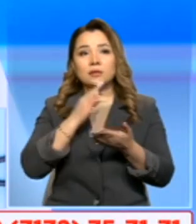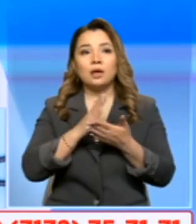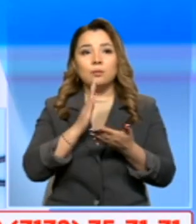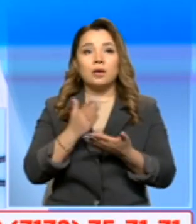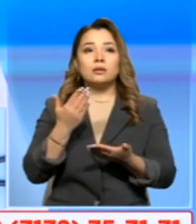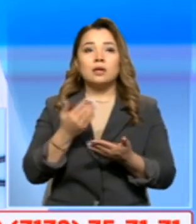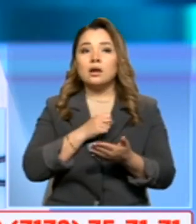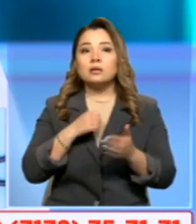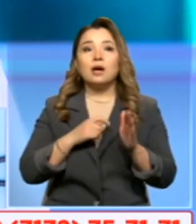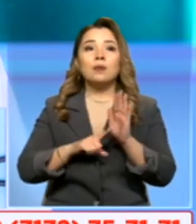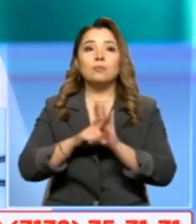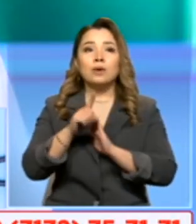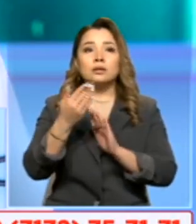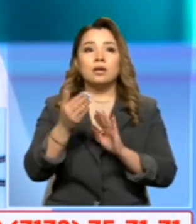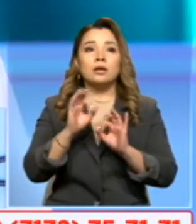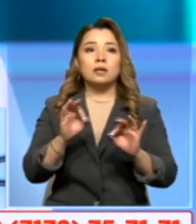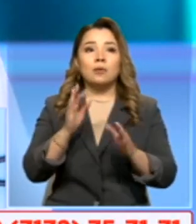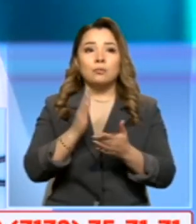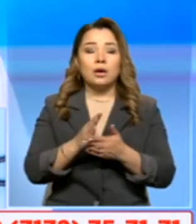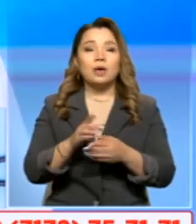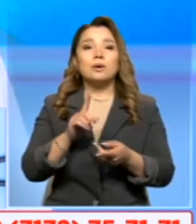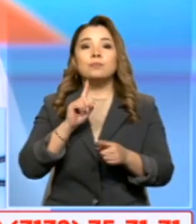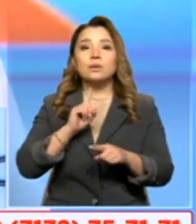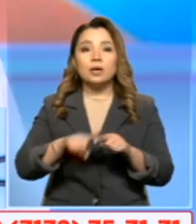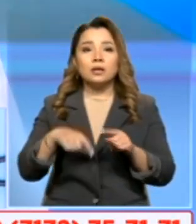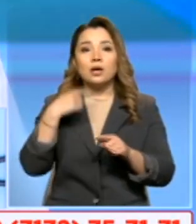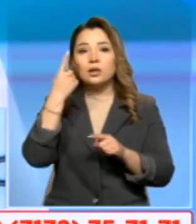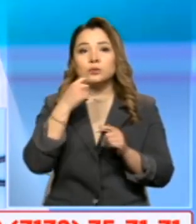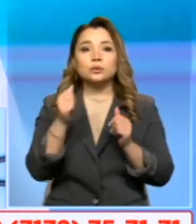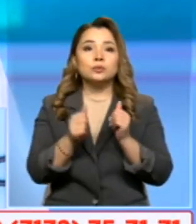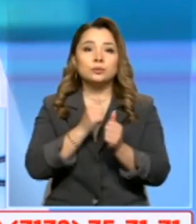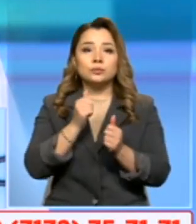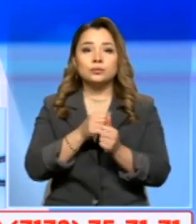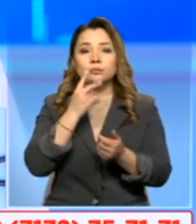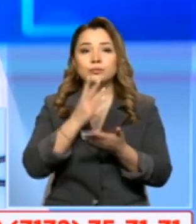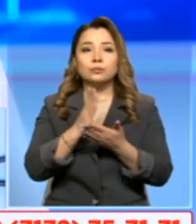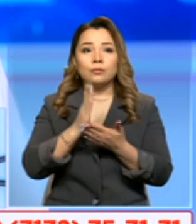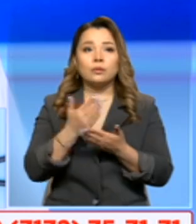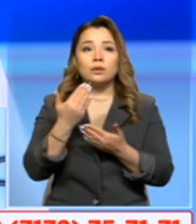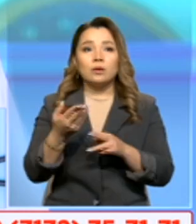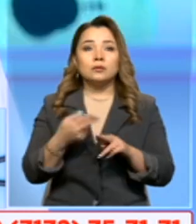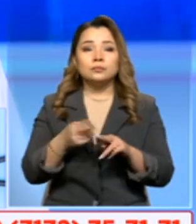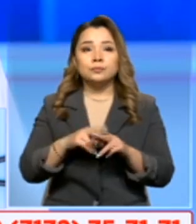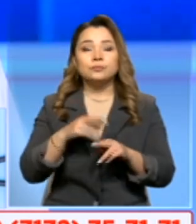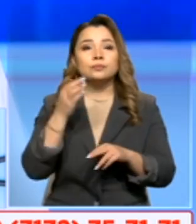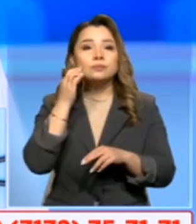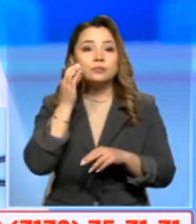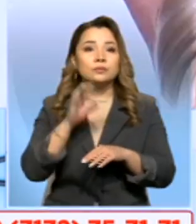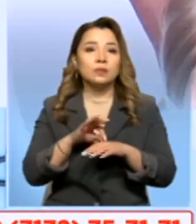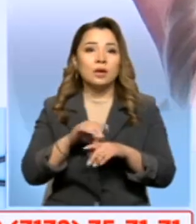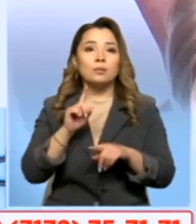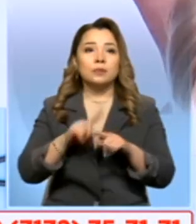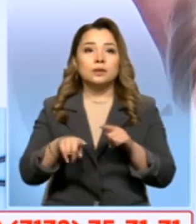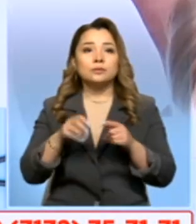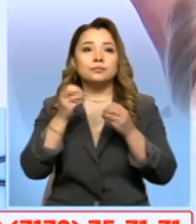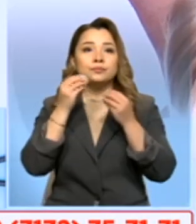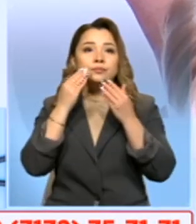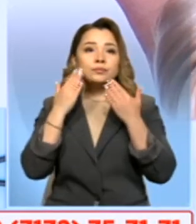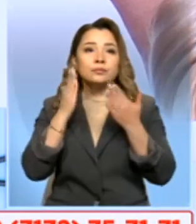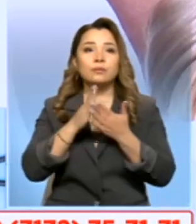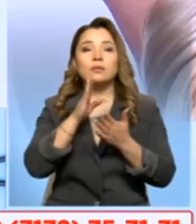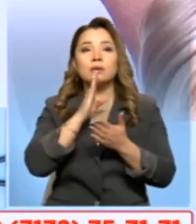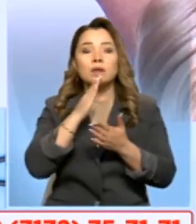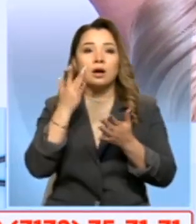И ең бастысы, тағы да байқасаңыздар, тез беттеріңіз құрғаған, айттық, құрғап не істеген дегенден бетке тез әжім түседі. Сол кезде қыздар